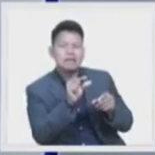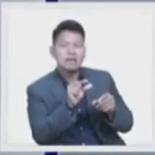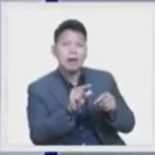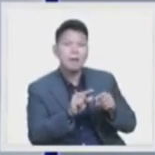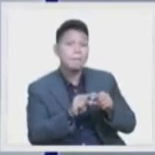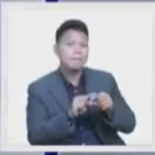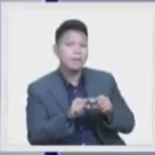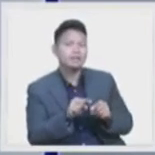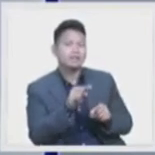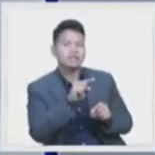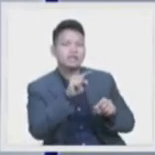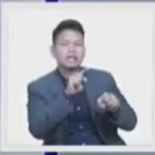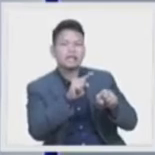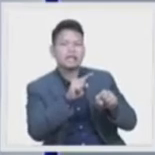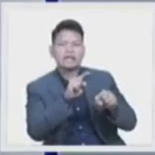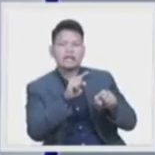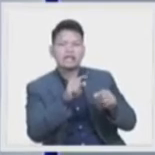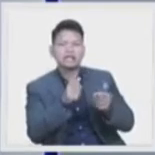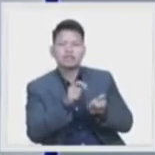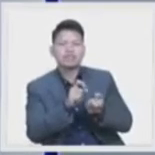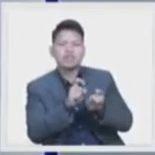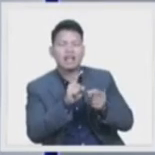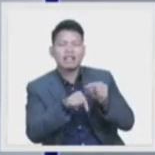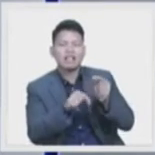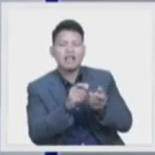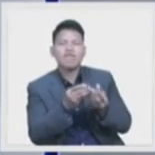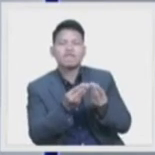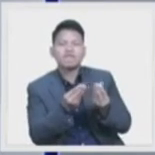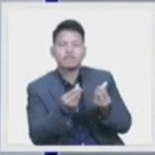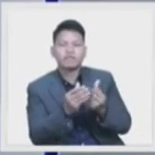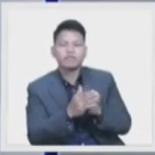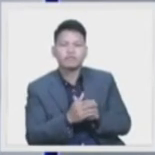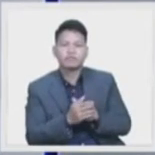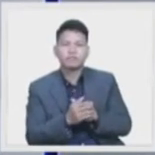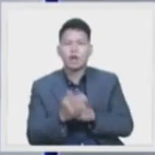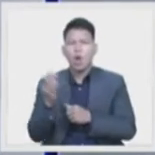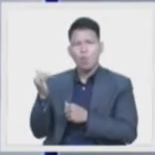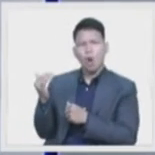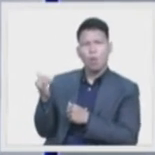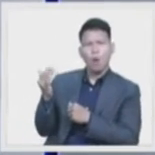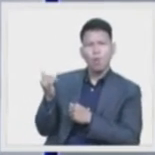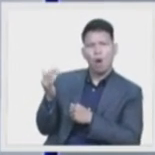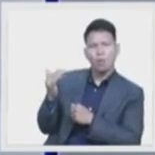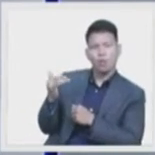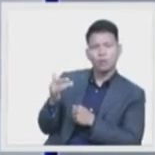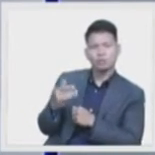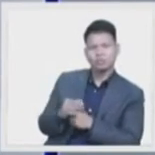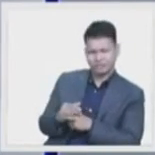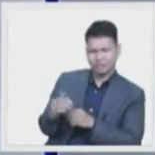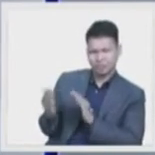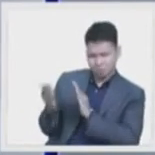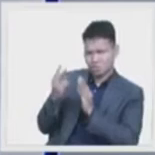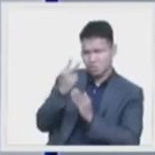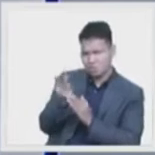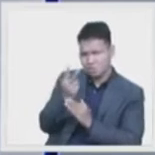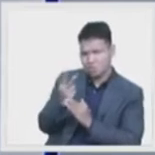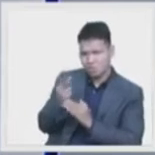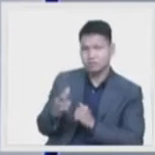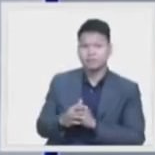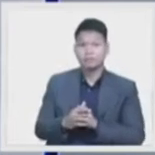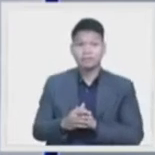Apan dili gyud ka makaayo ni ini." Miingon ang tingulang, "Ano man? Nga numang yun, unsa day na, gihagit ang tigulang mga